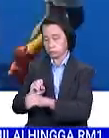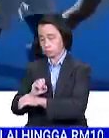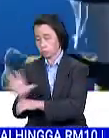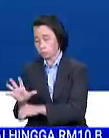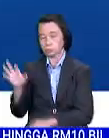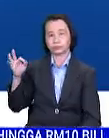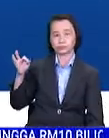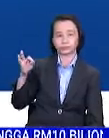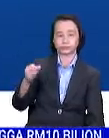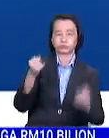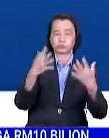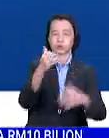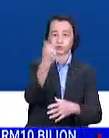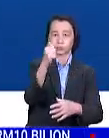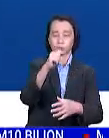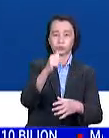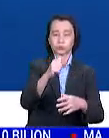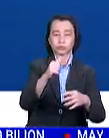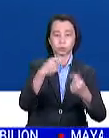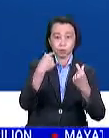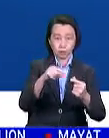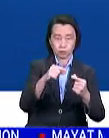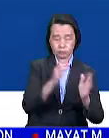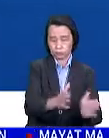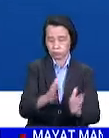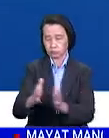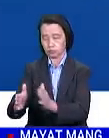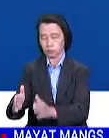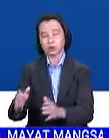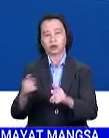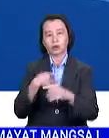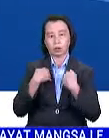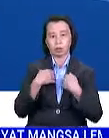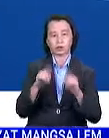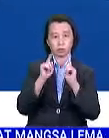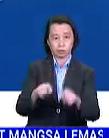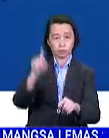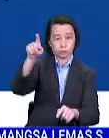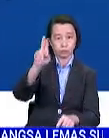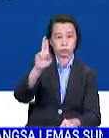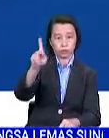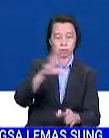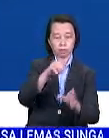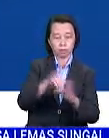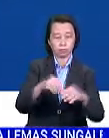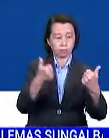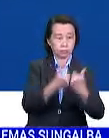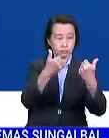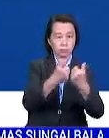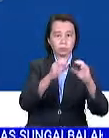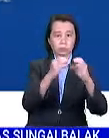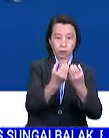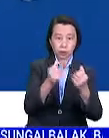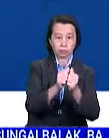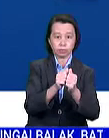mycofix 1996 telah diatur bagian Abah harus afarich sepanjang berada disana termasuk perlawanan menentang pasukan ke